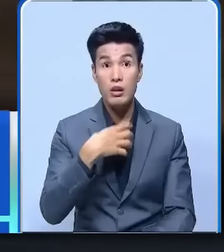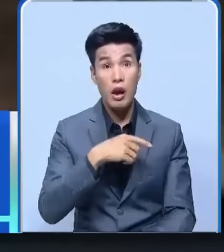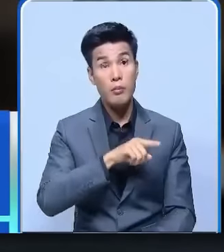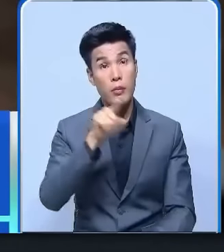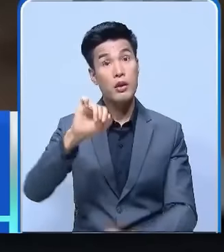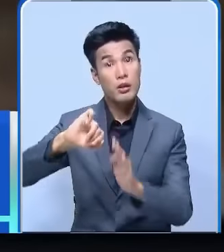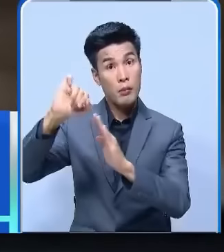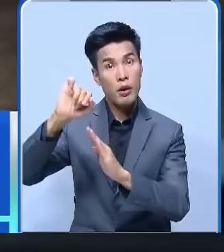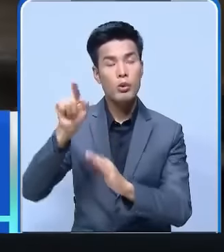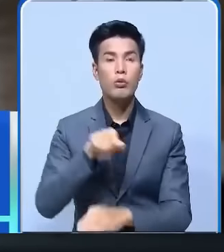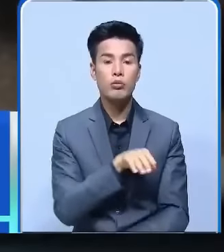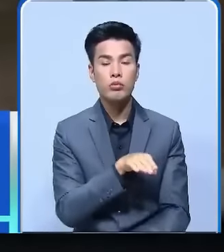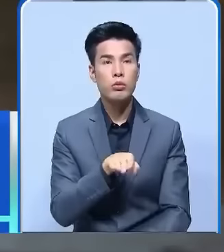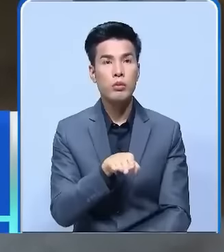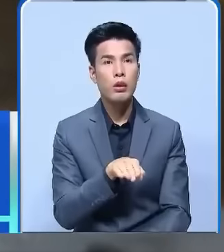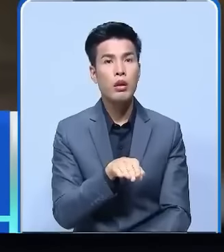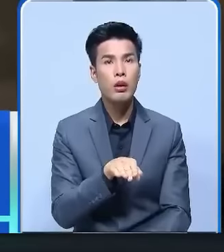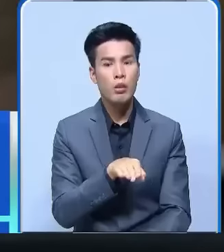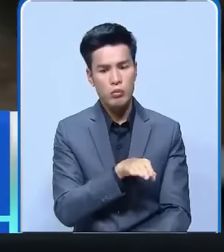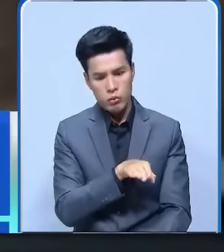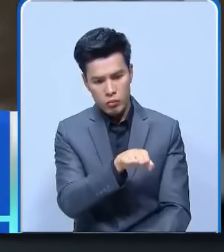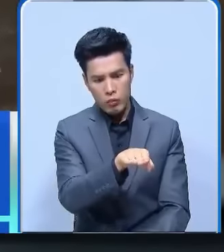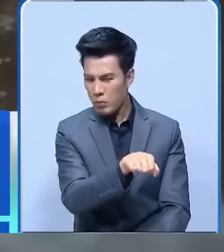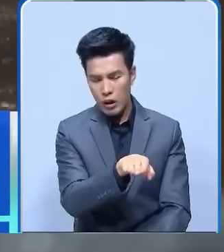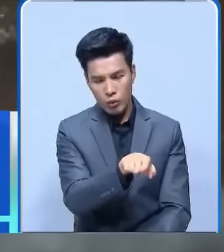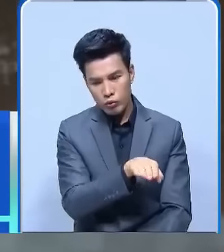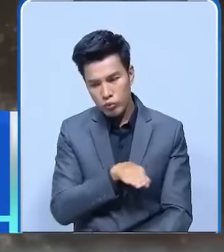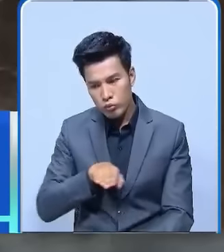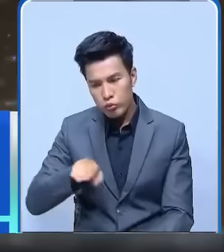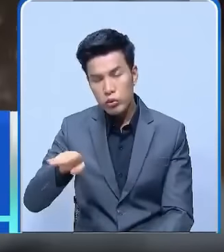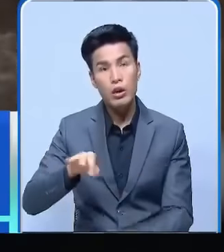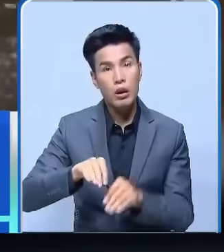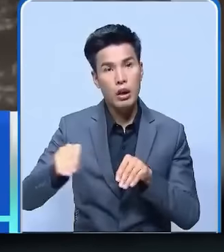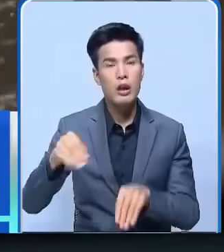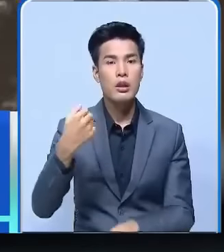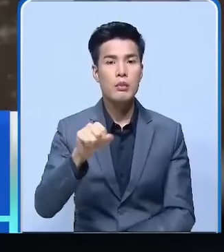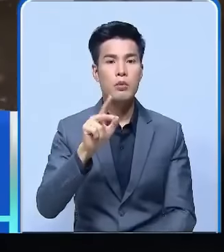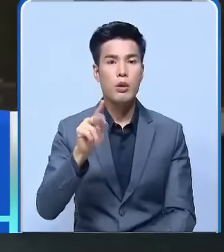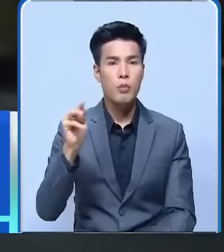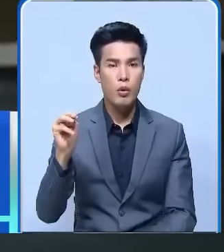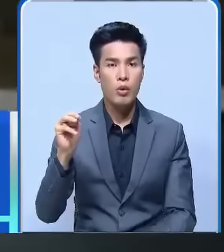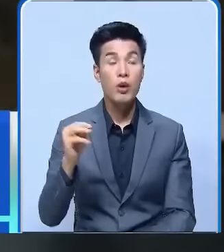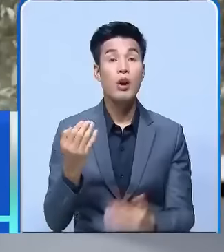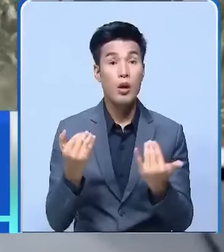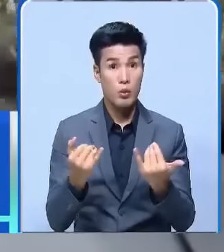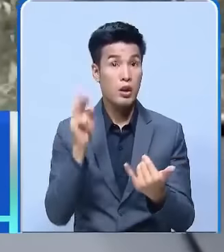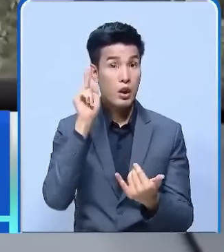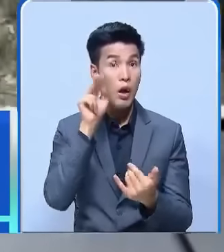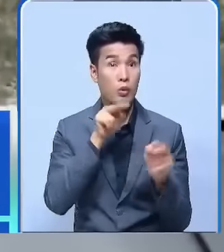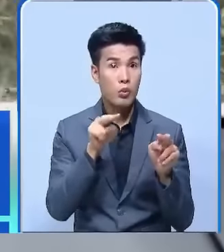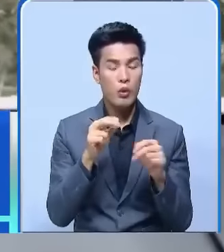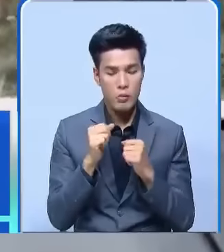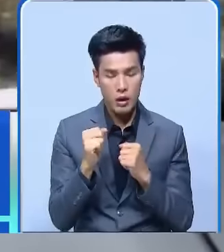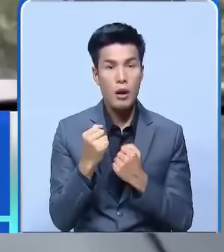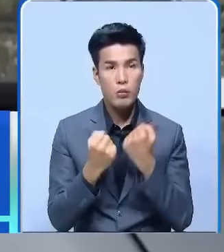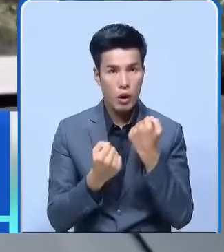เส้นทางเลียบคลองชลประทานซึ่งเป็นทางเบี่ยงครับ2เลนระยะทางประมาณ10กิโลเมตรโดยทีมข่าวครับพยายามขับรถมุ่งหน้าม